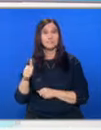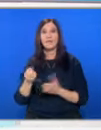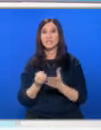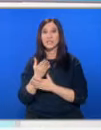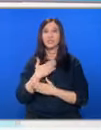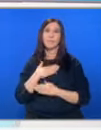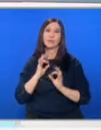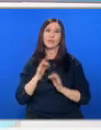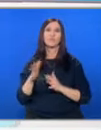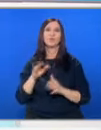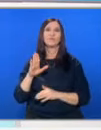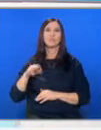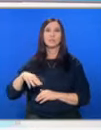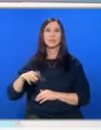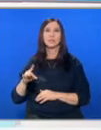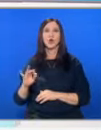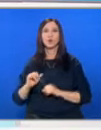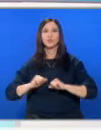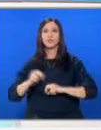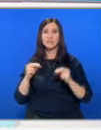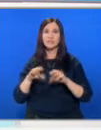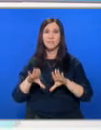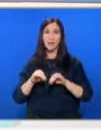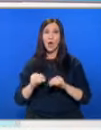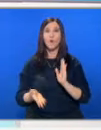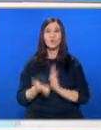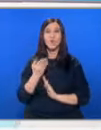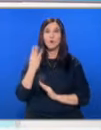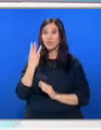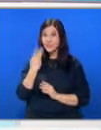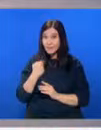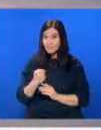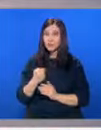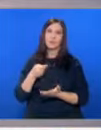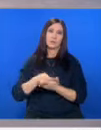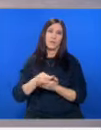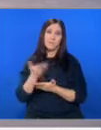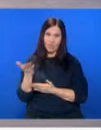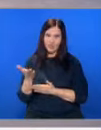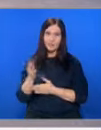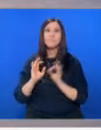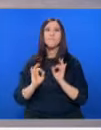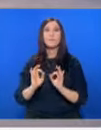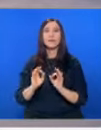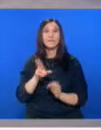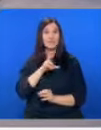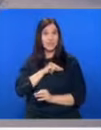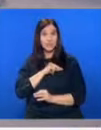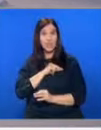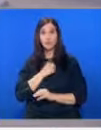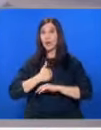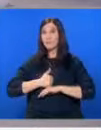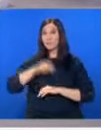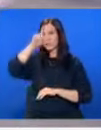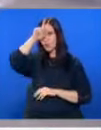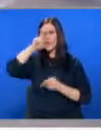Възраждане, ИТН и ВМРО. Общинските съветници приеха и увеличението от 3 пъти на заплатите им. В момента възнаграждението на